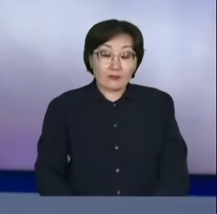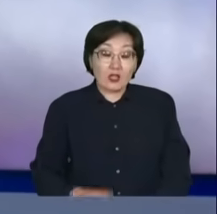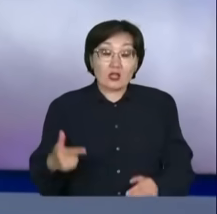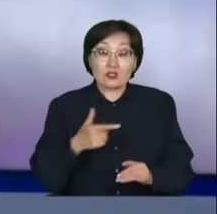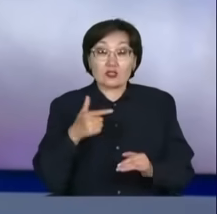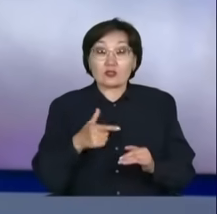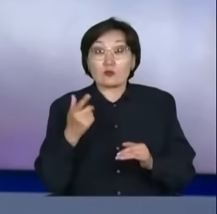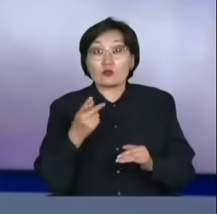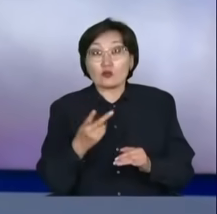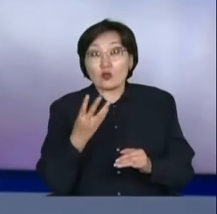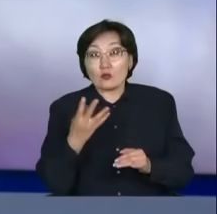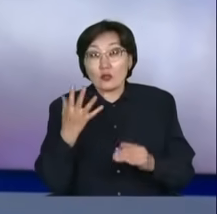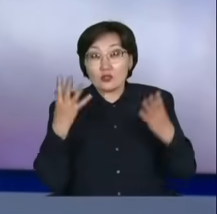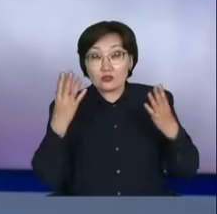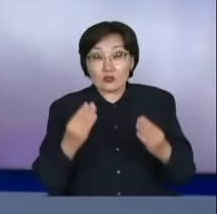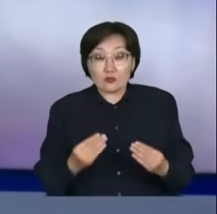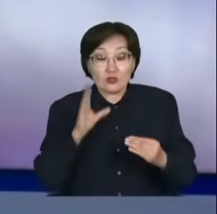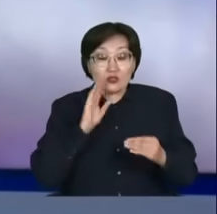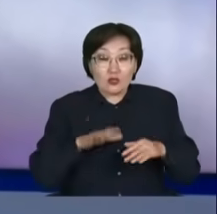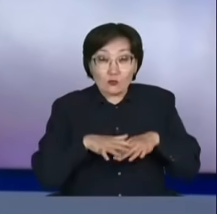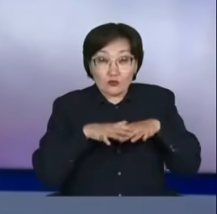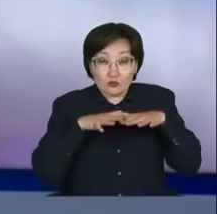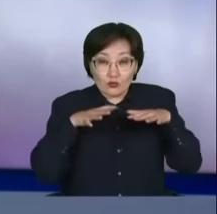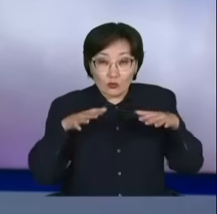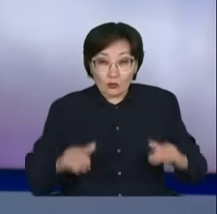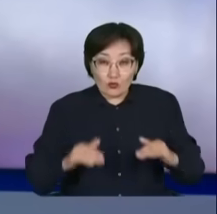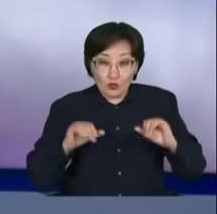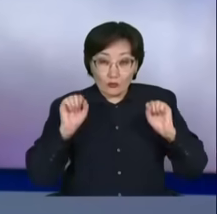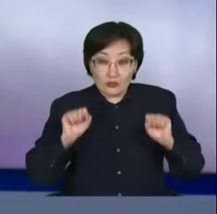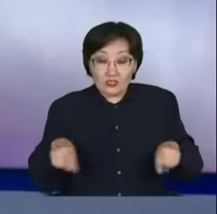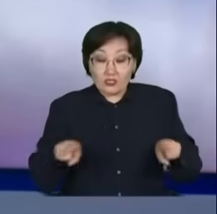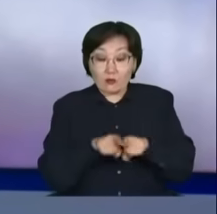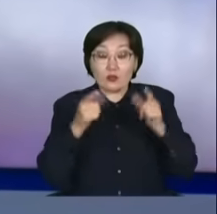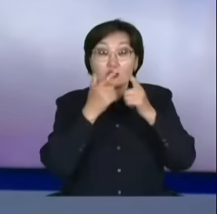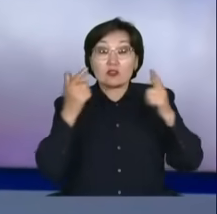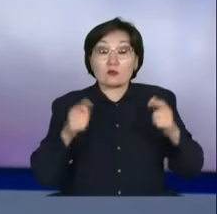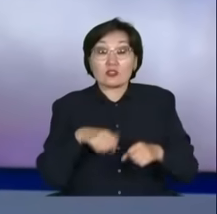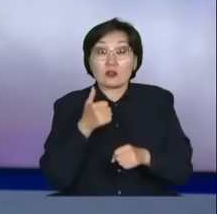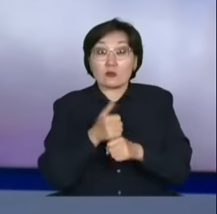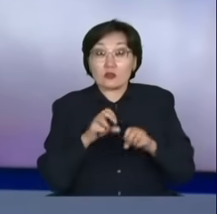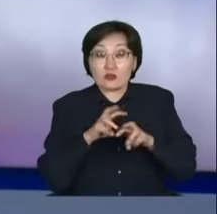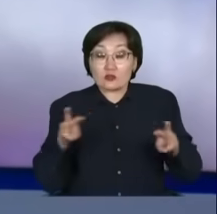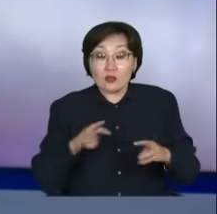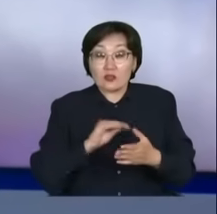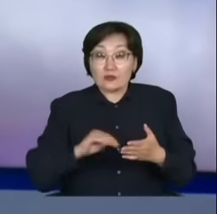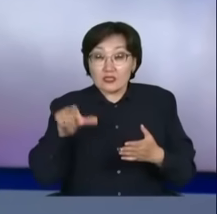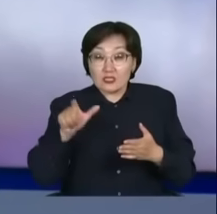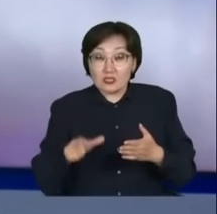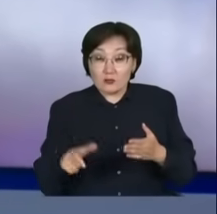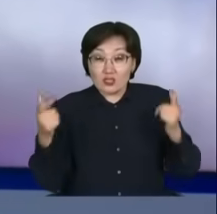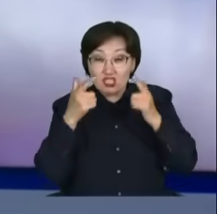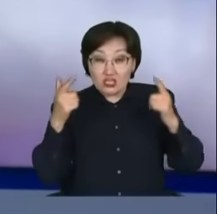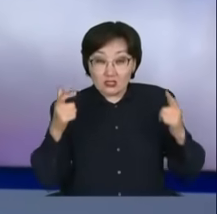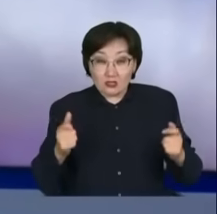Атырауда 4-5 күннен кейін су тасқынының шарықтау шегі болуы мүмкін. Мұндай мәлімдемені премьер-министрдің баспасөз қызметі